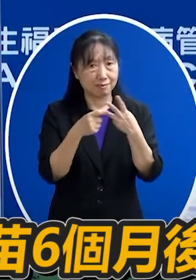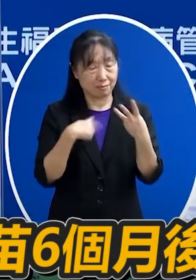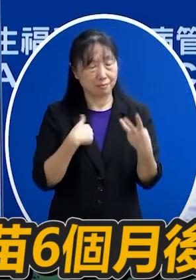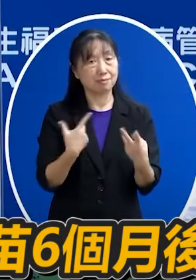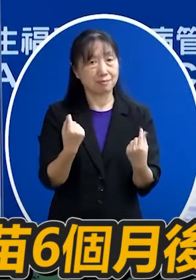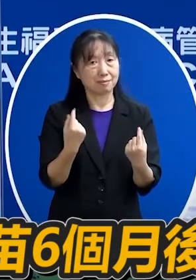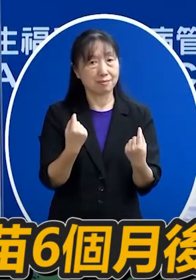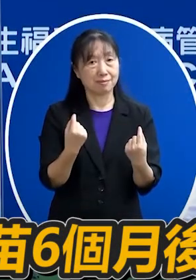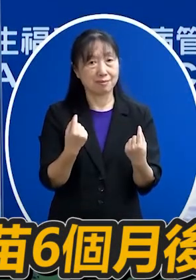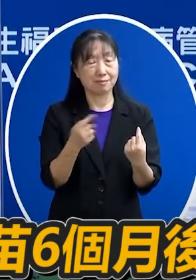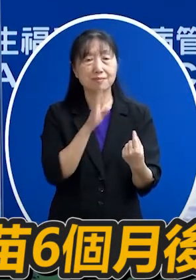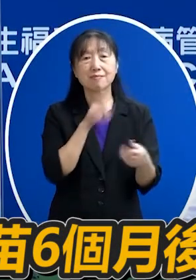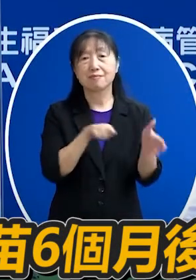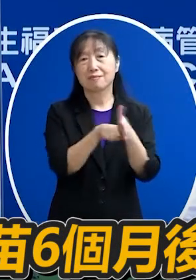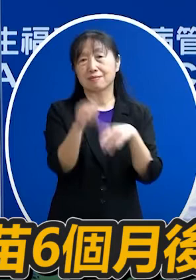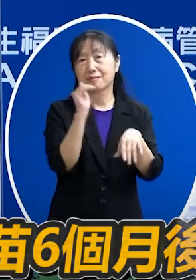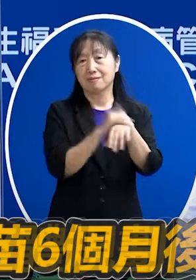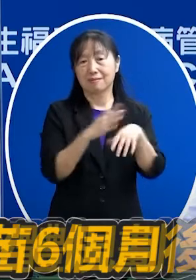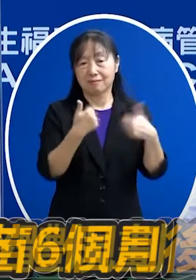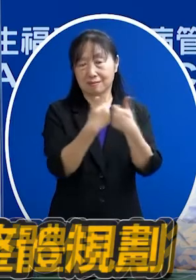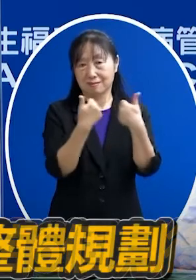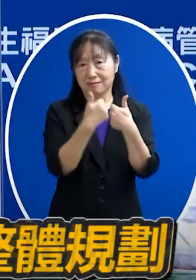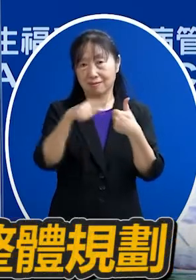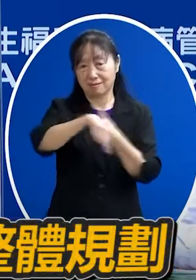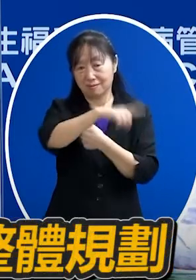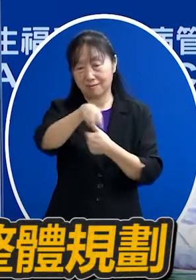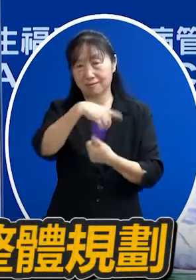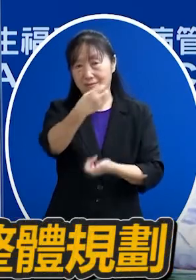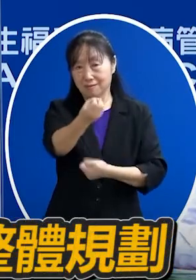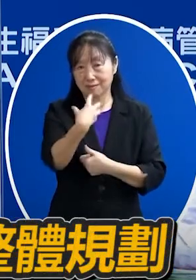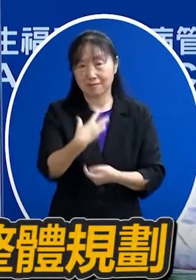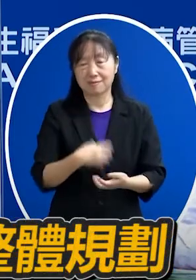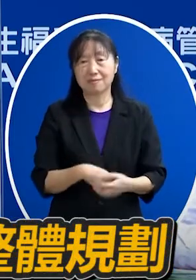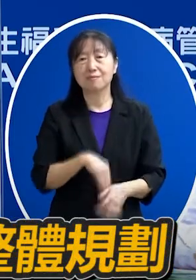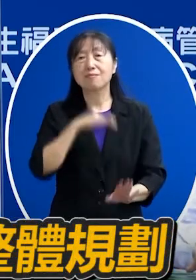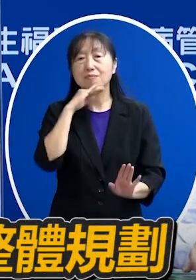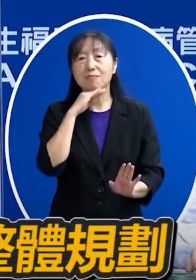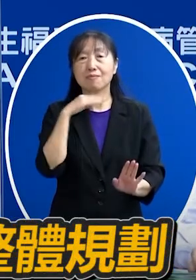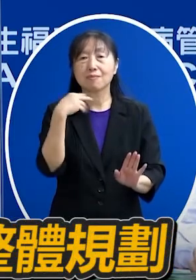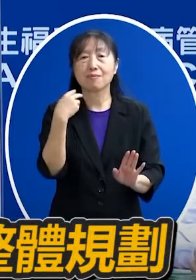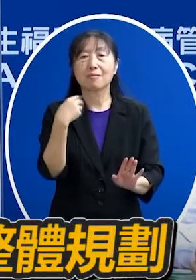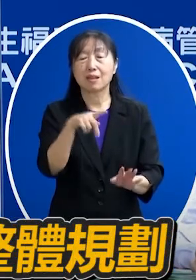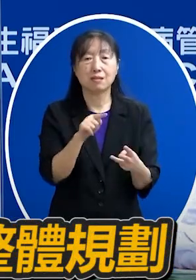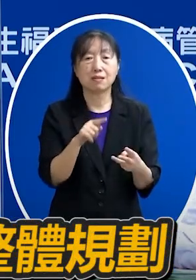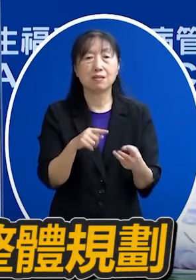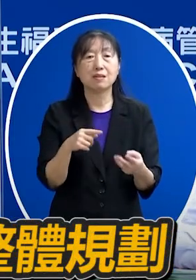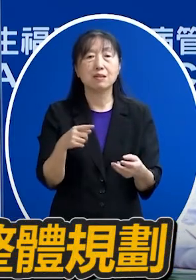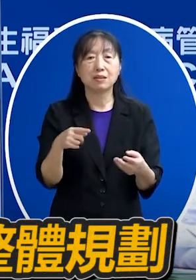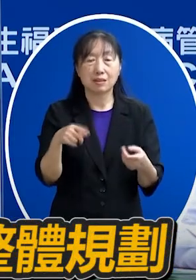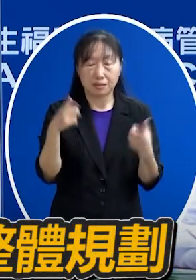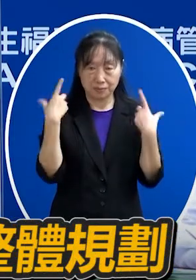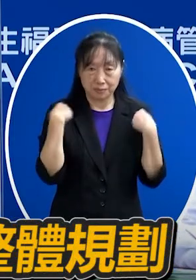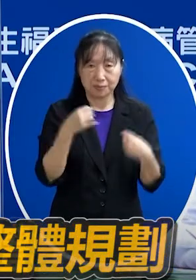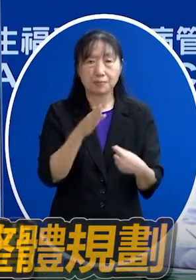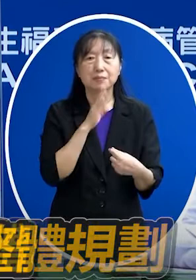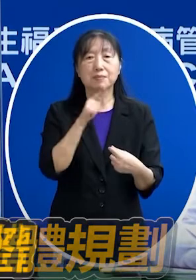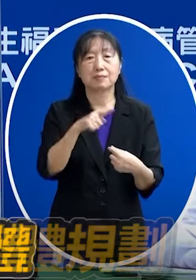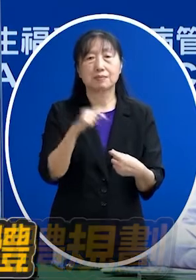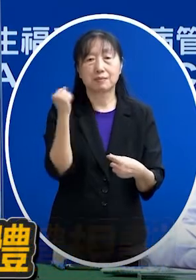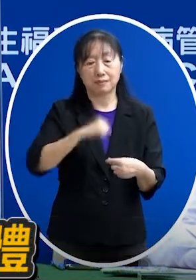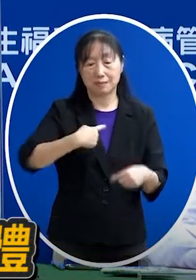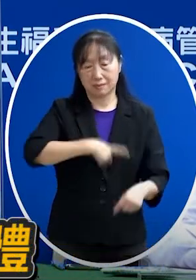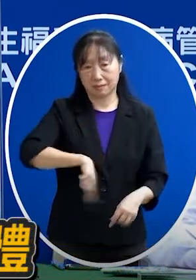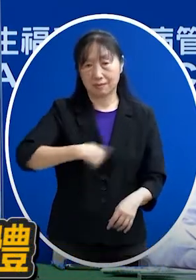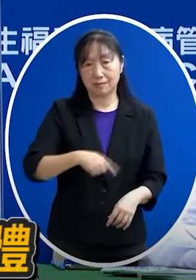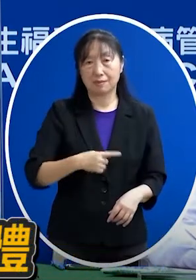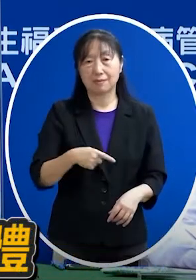是一样，都在由专家会议来做一个建议。不过我们还在强调一下，第三剂是因为原来的这样的一个抗体